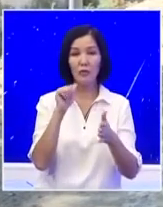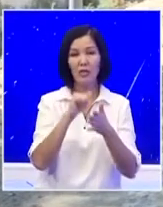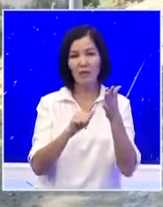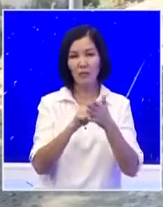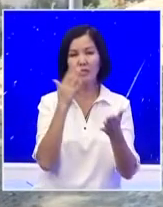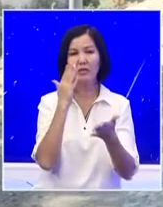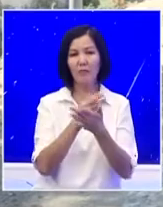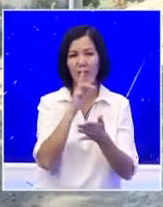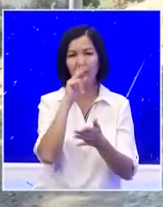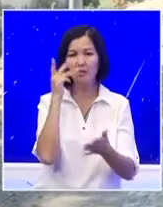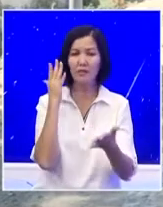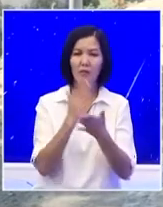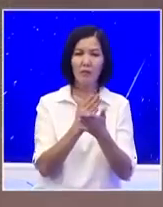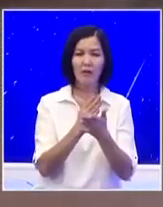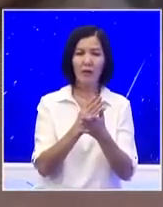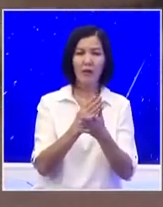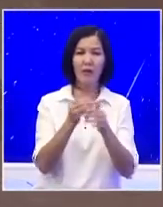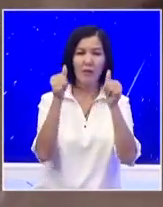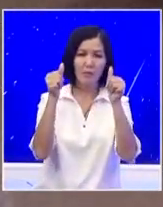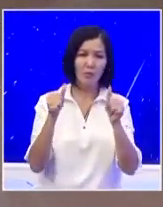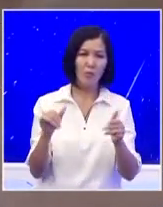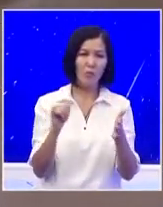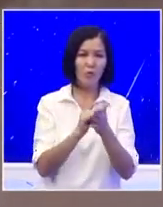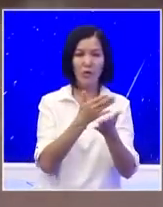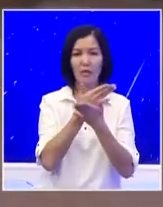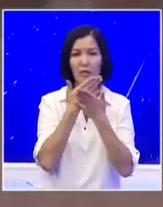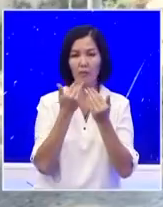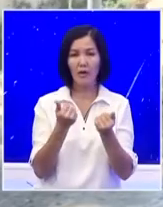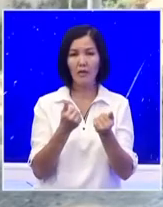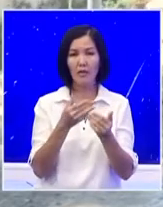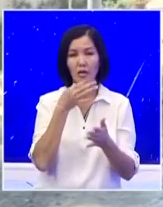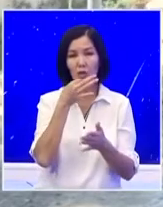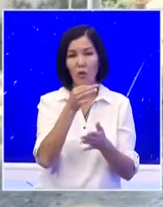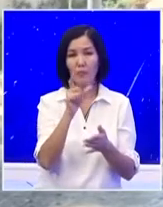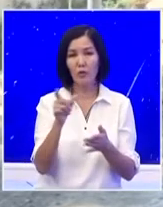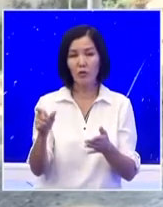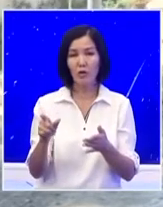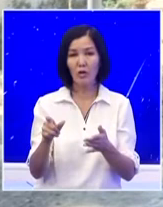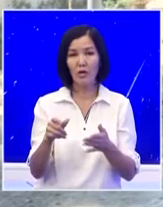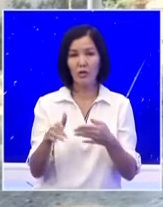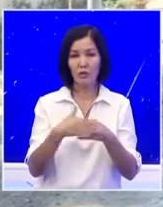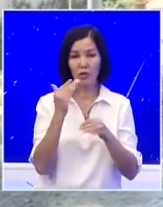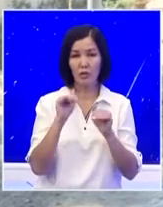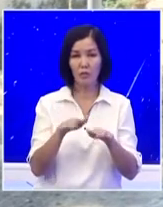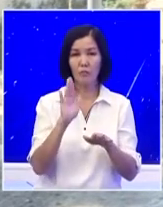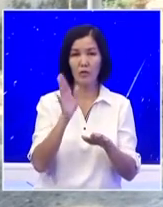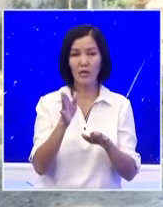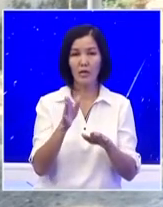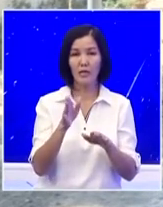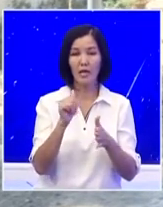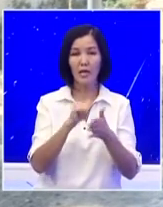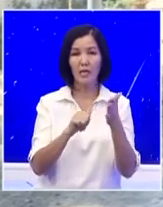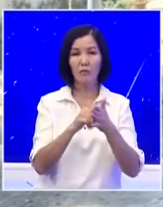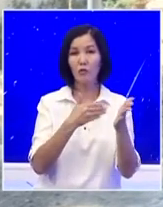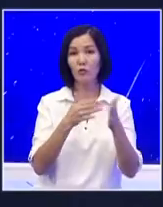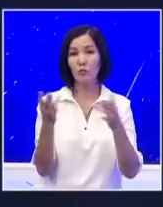шұңқырлар, тиісті жол белгілерінің орнатылмауы. Осыған байланысты лауазымды тұлғаларға тиісті ұйғарым берілді. Анықталған кемшіліктерді